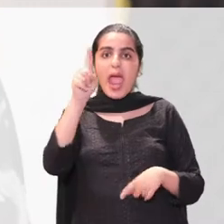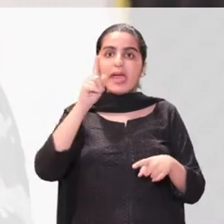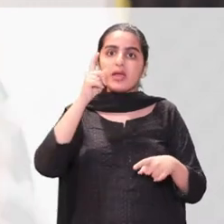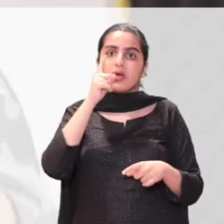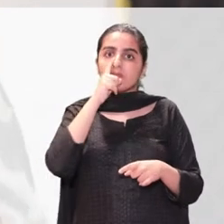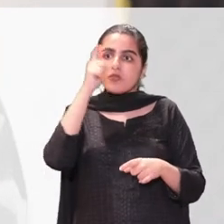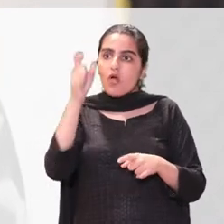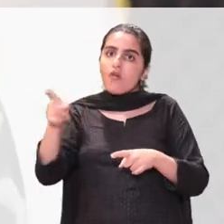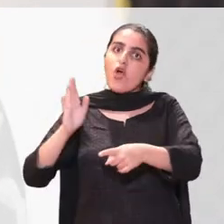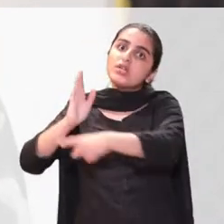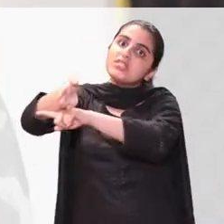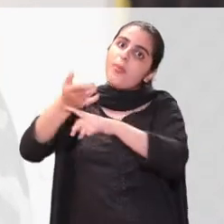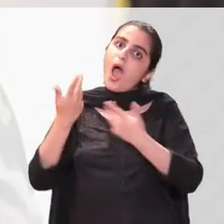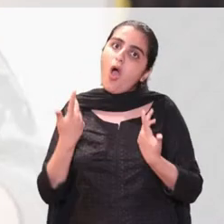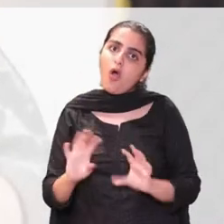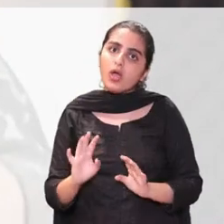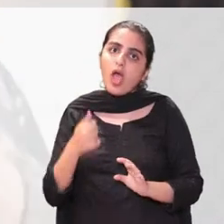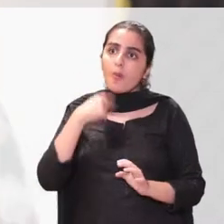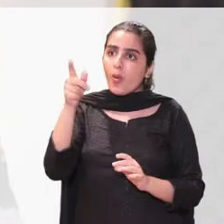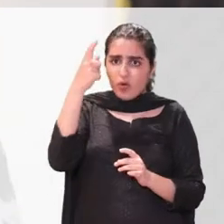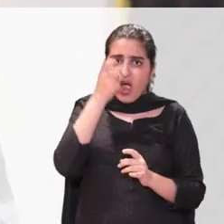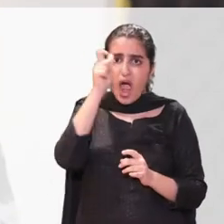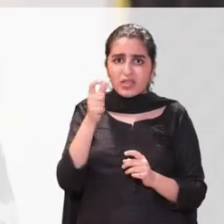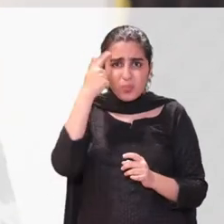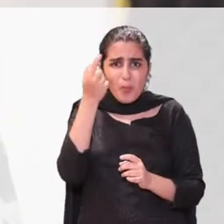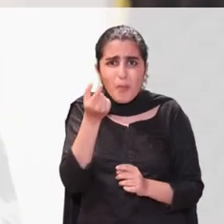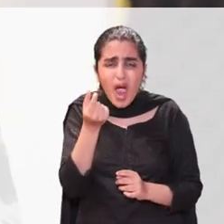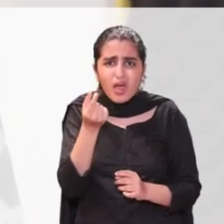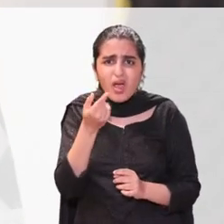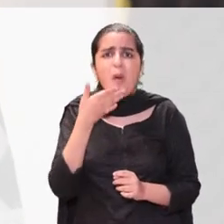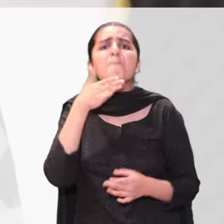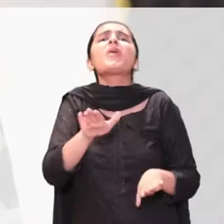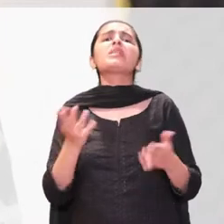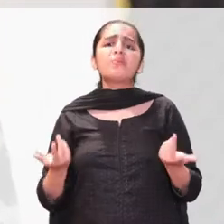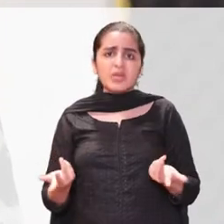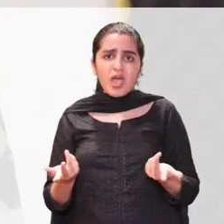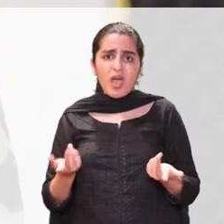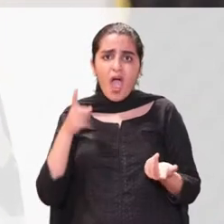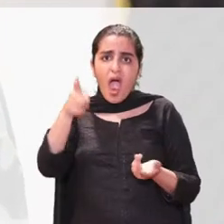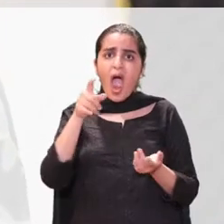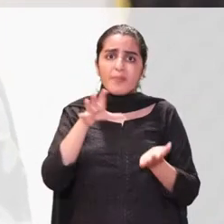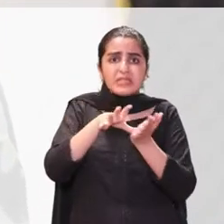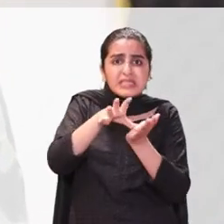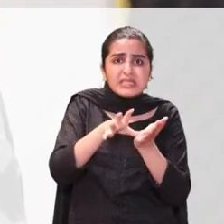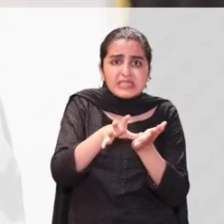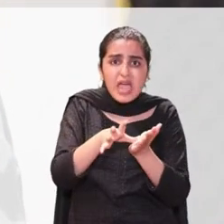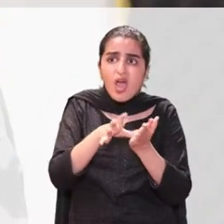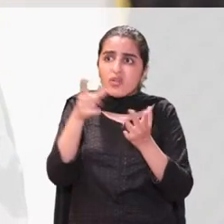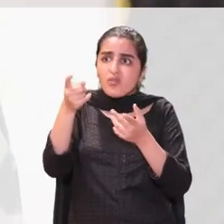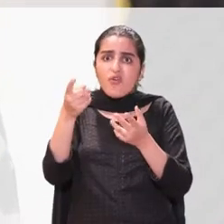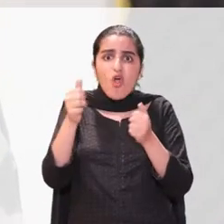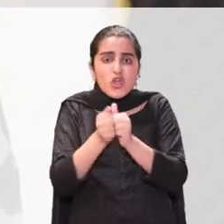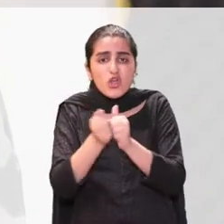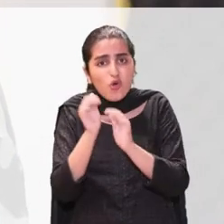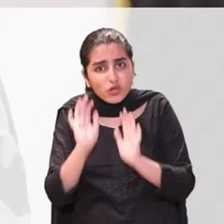एक शख्स ने जूता कर दिया है कि लड़की को अब हम उसे कह रहे हो नसीब होती है व्हाट डू यू मीन बाय 10 आप एक ड्रग एडिक्ट